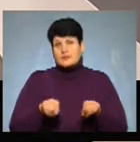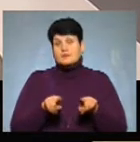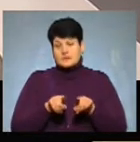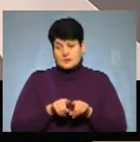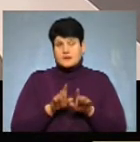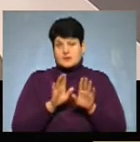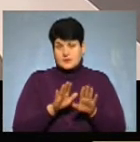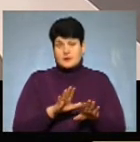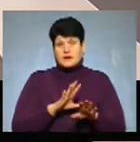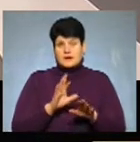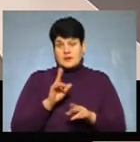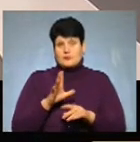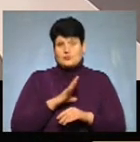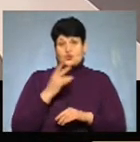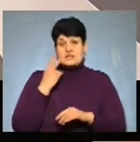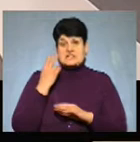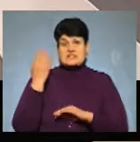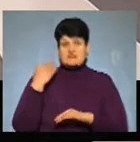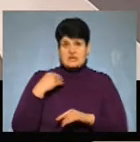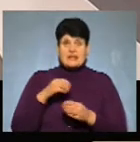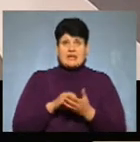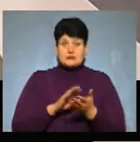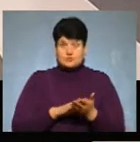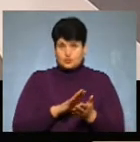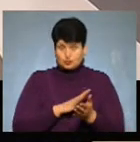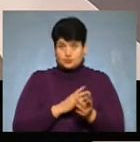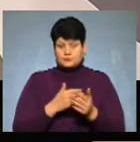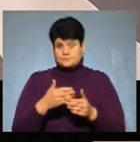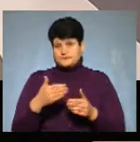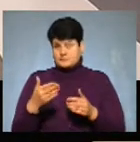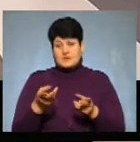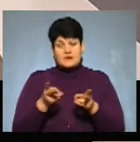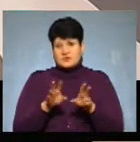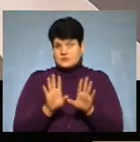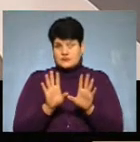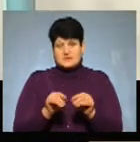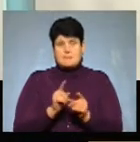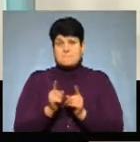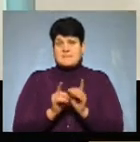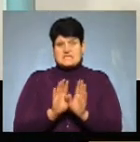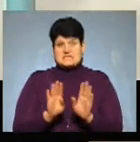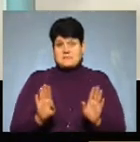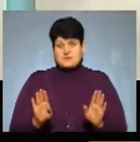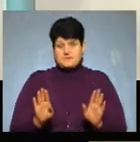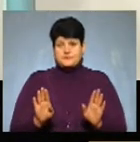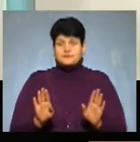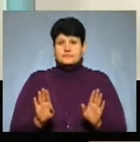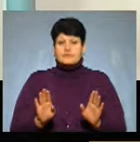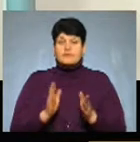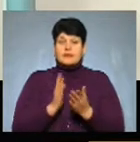як це було завжди, так, як вони реєструвалися. Тобто процедура залишилася абсолютно безмінно. Є